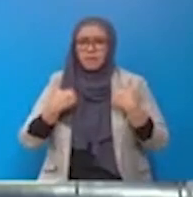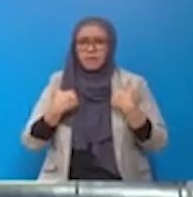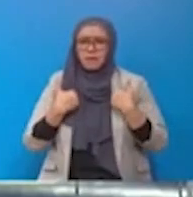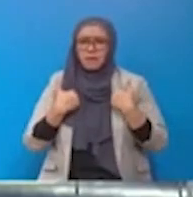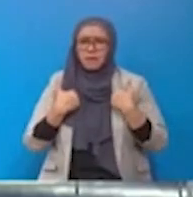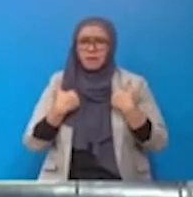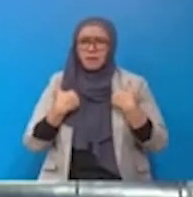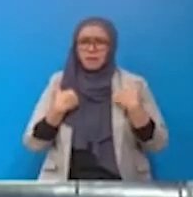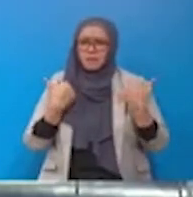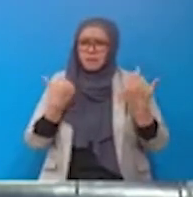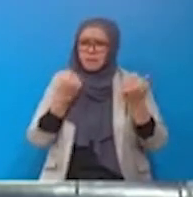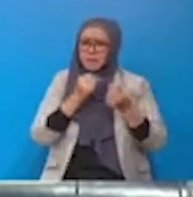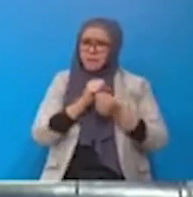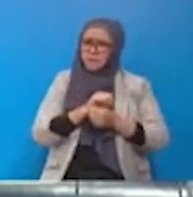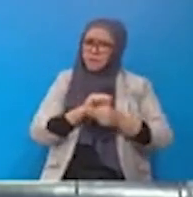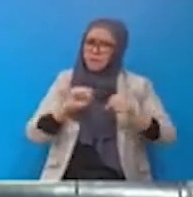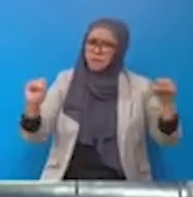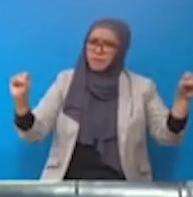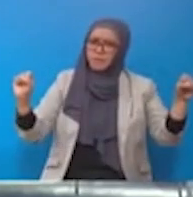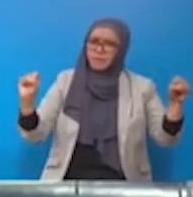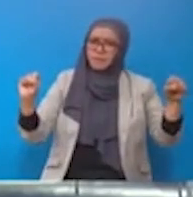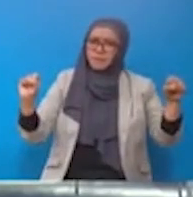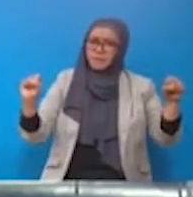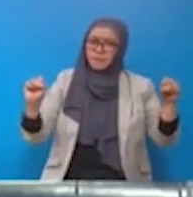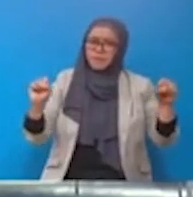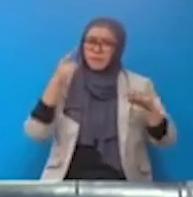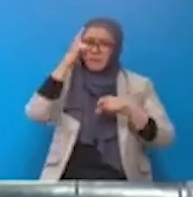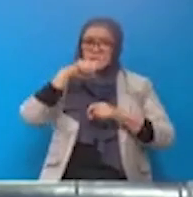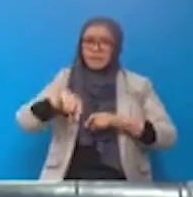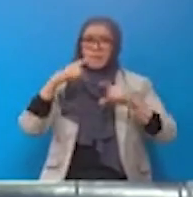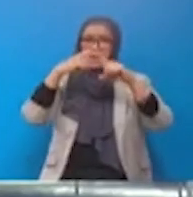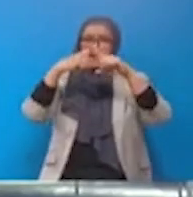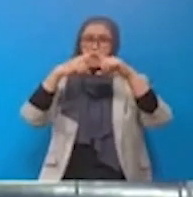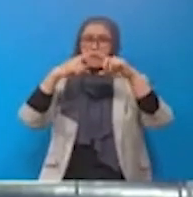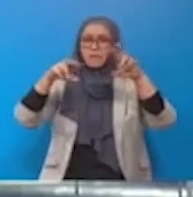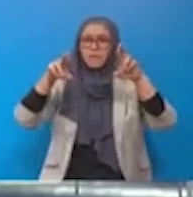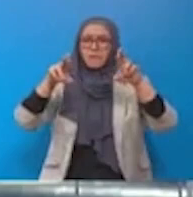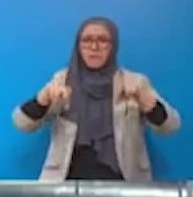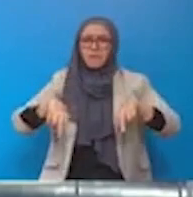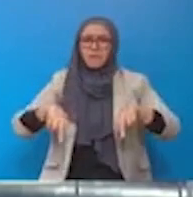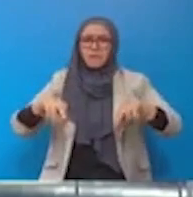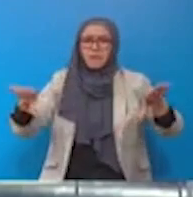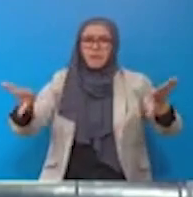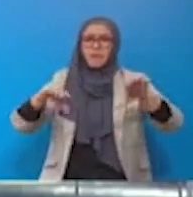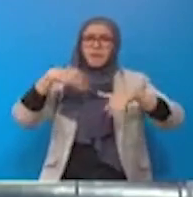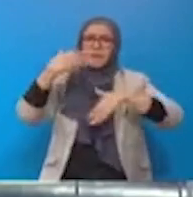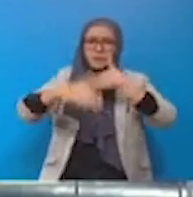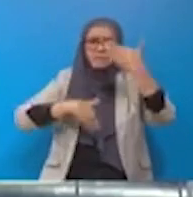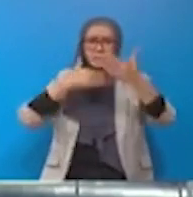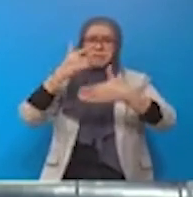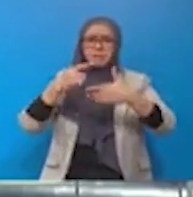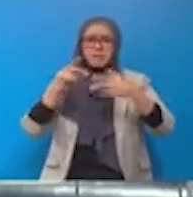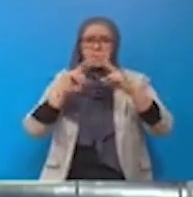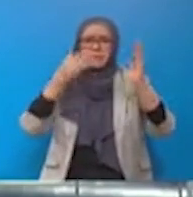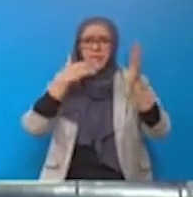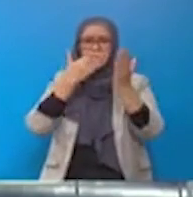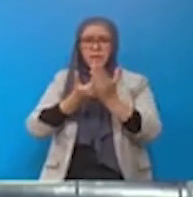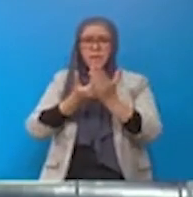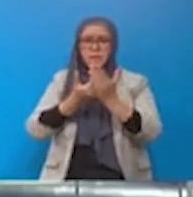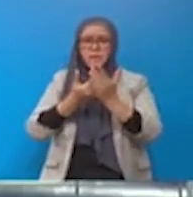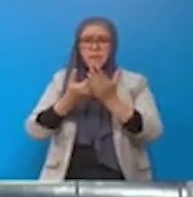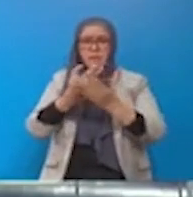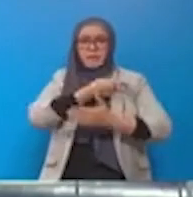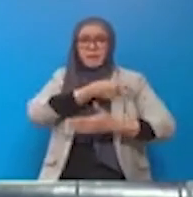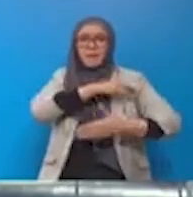nih persiapan untuk dewan rakyat ini telah dilaksanakan dengan begitu fight oleh Kementerian